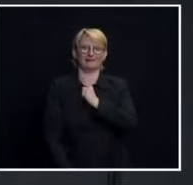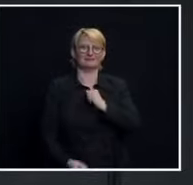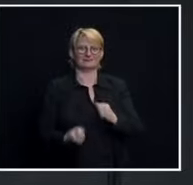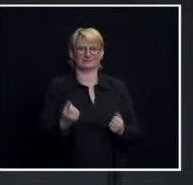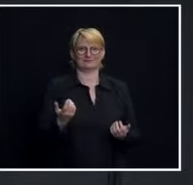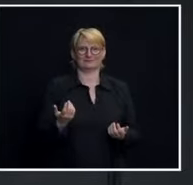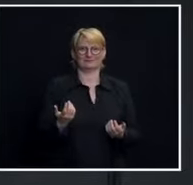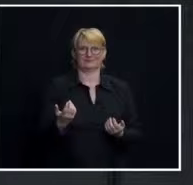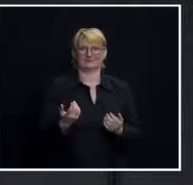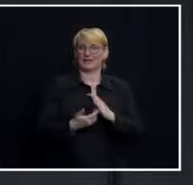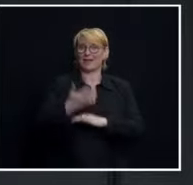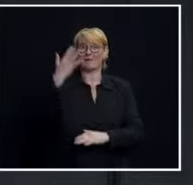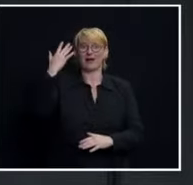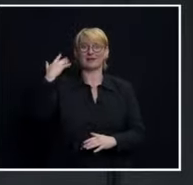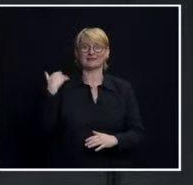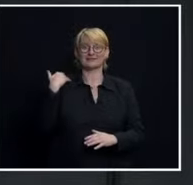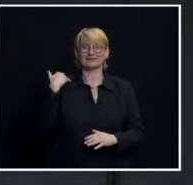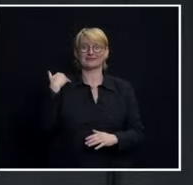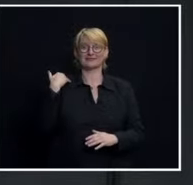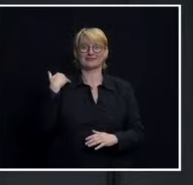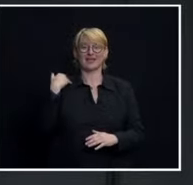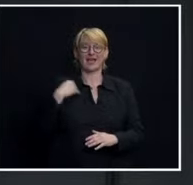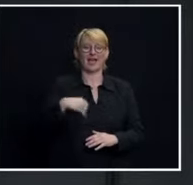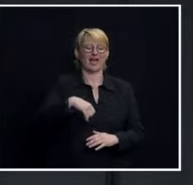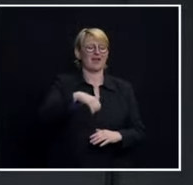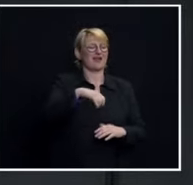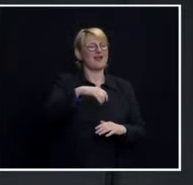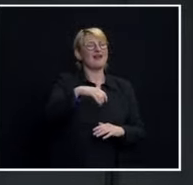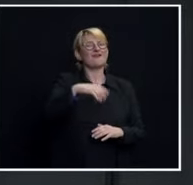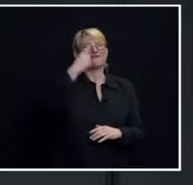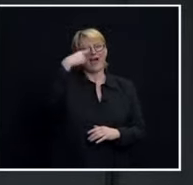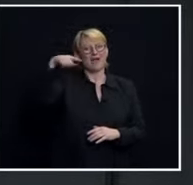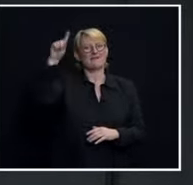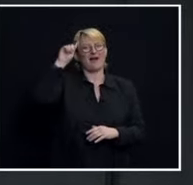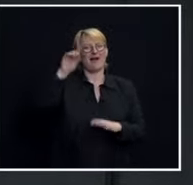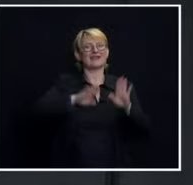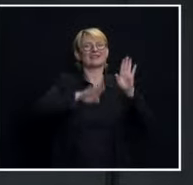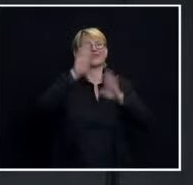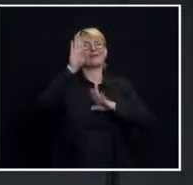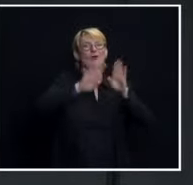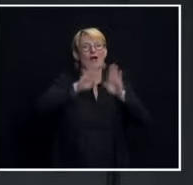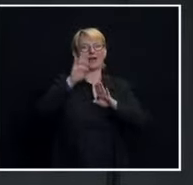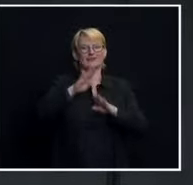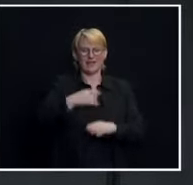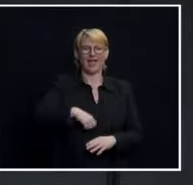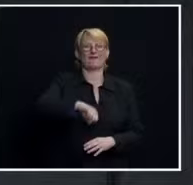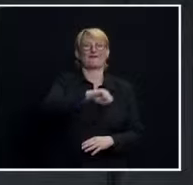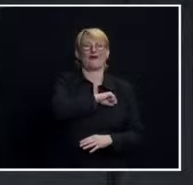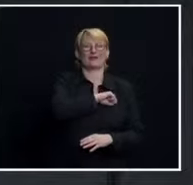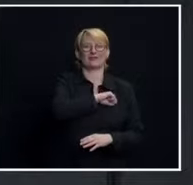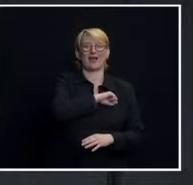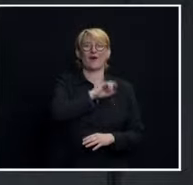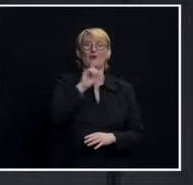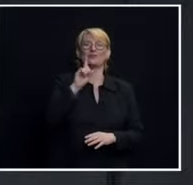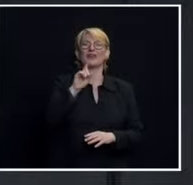war ein Erfolg der noch jungen Weimarer Demokratie und ein Desaster für die